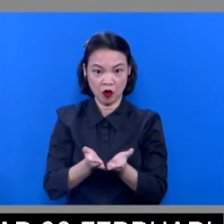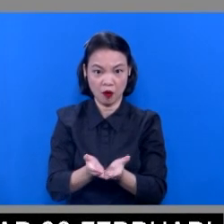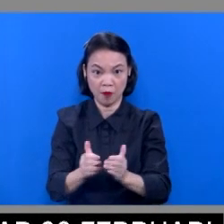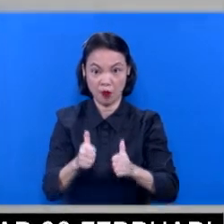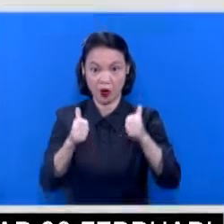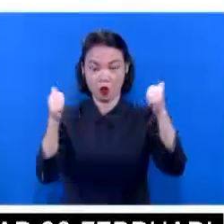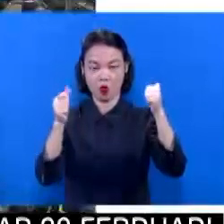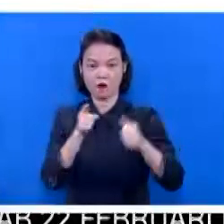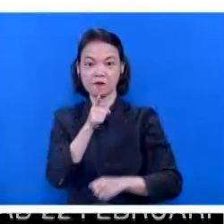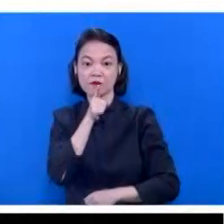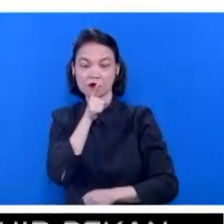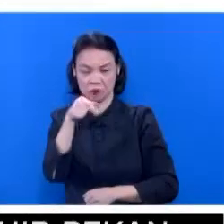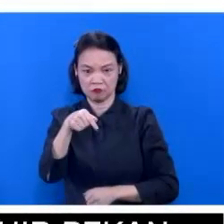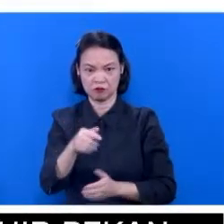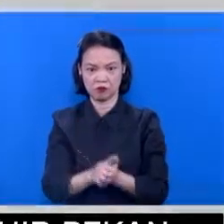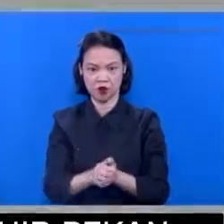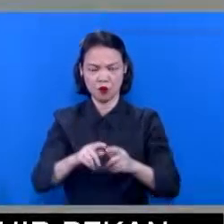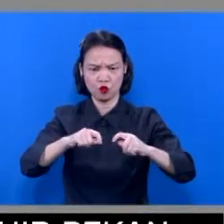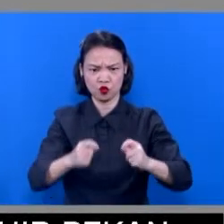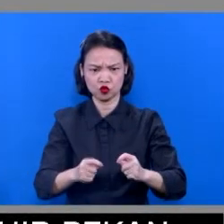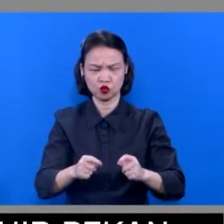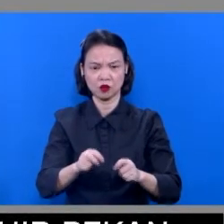MV Caledonian Sky merusak